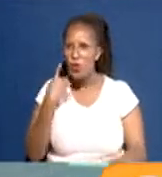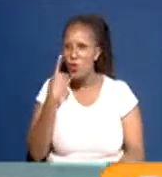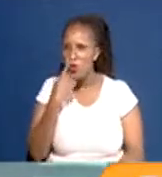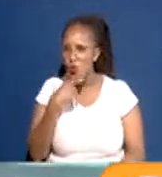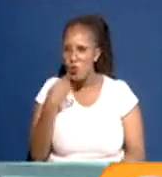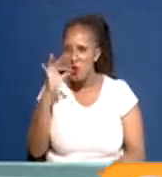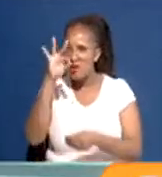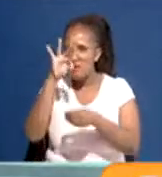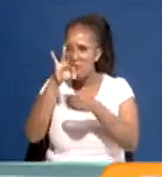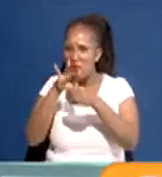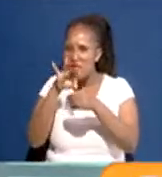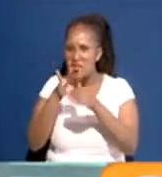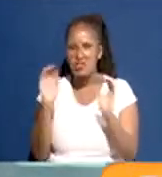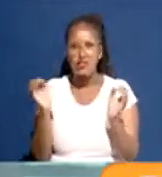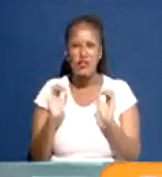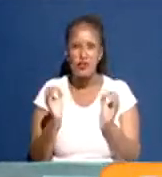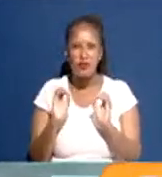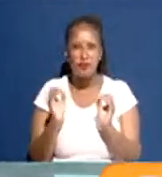hawakuenda kupiga kura,